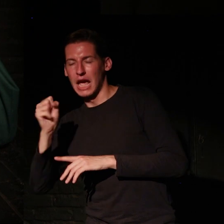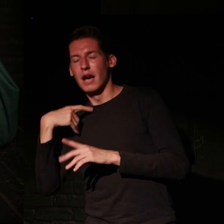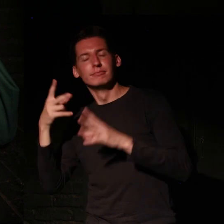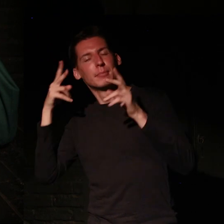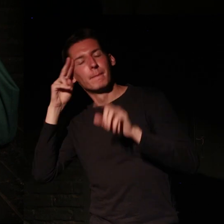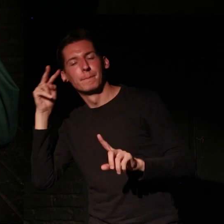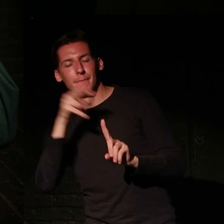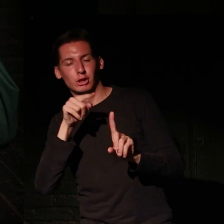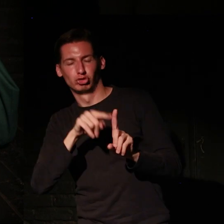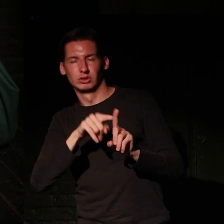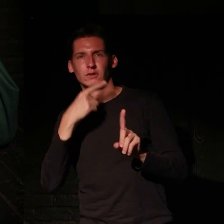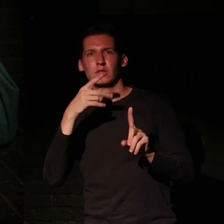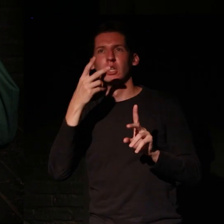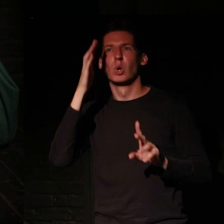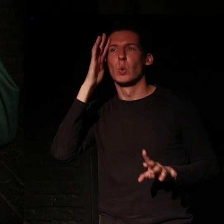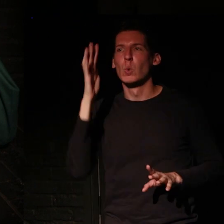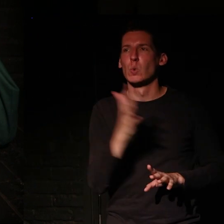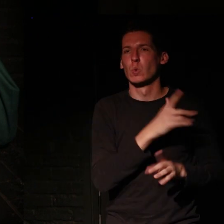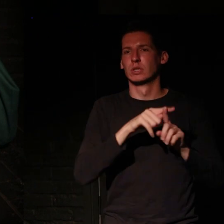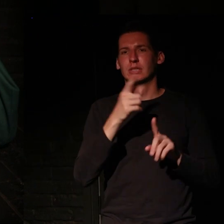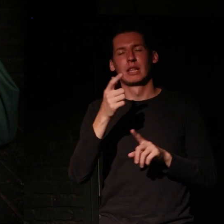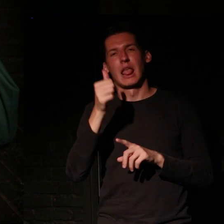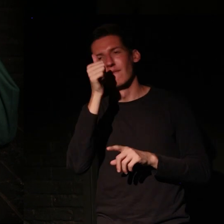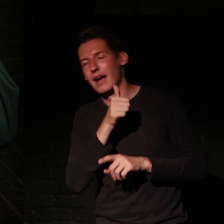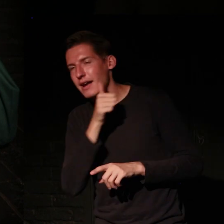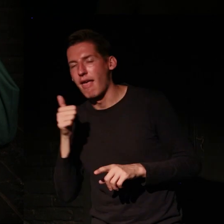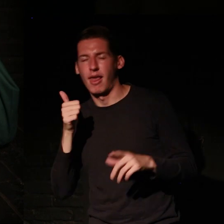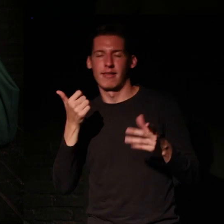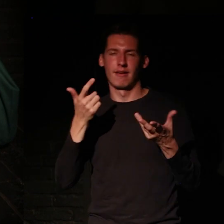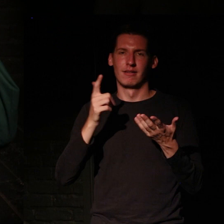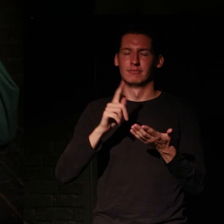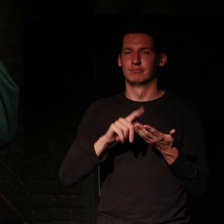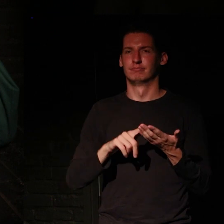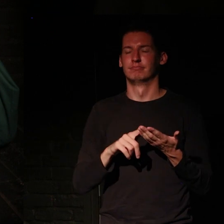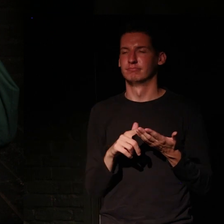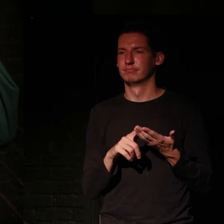zagadnień właśnie różności. Ewangelie też przecież, które